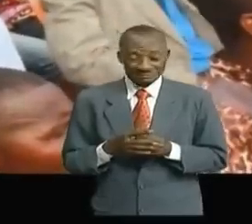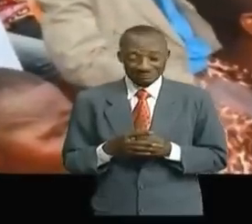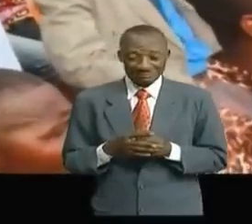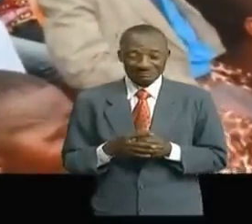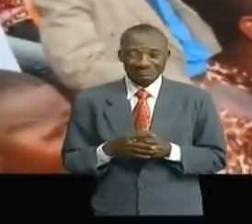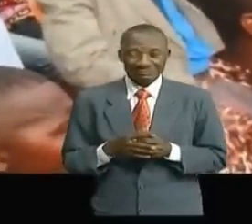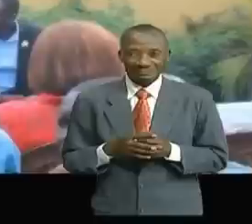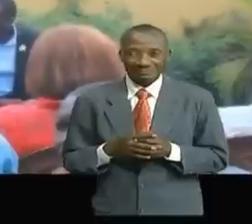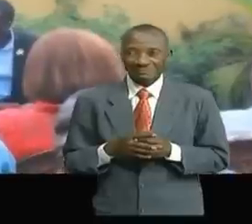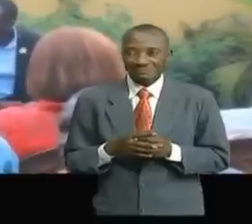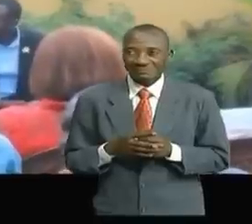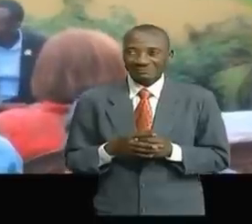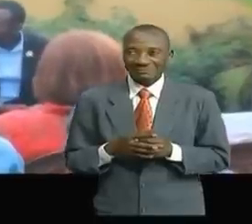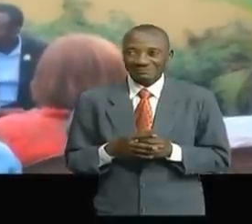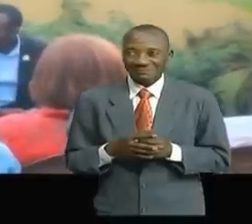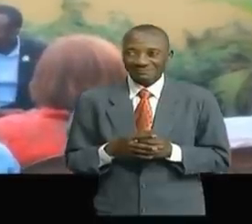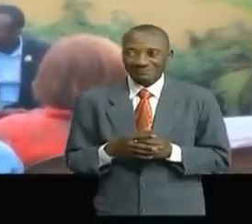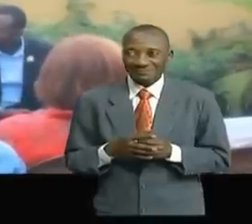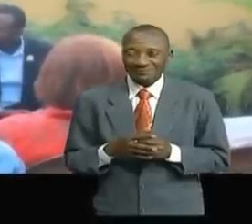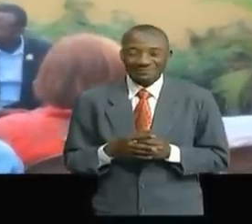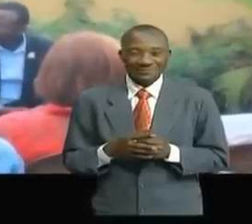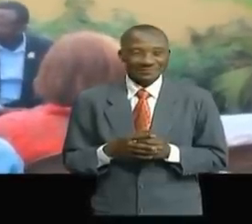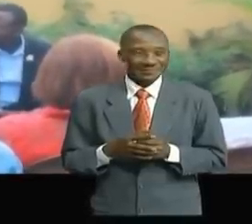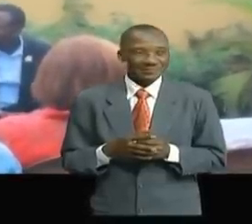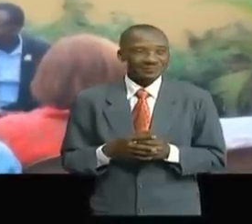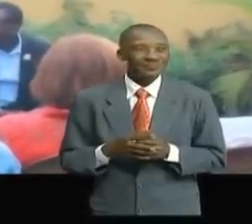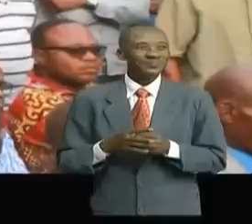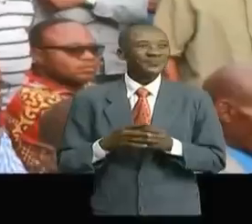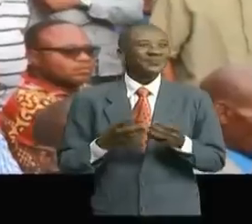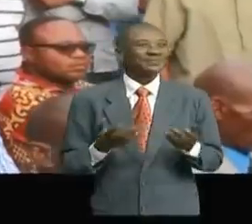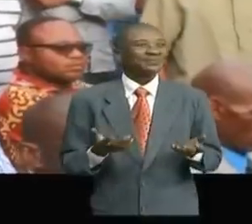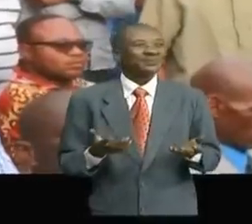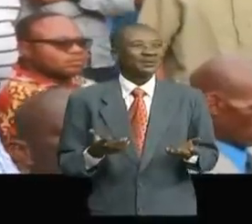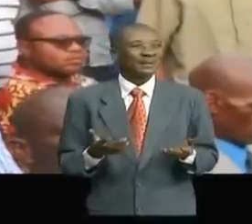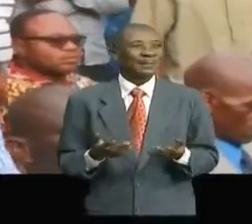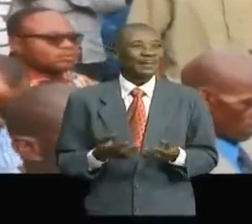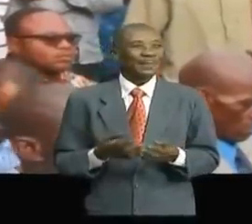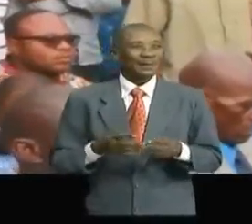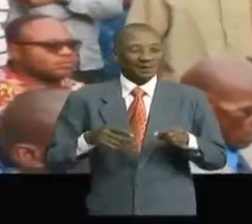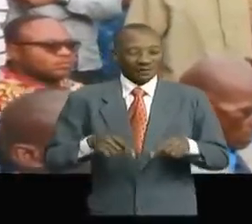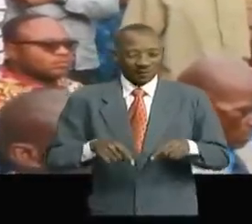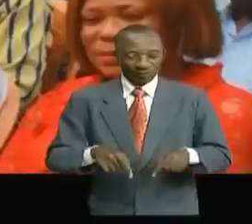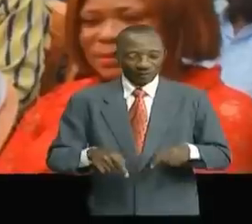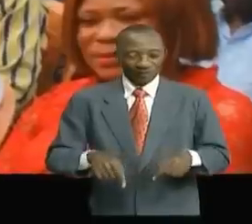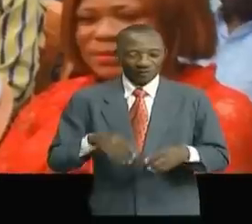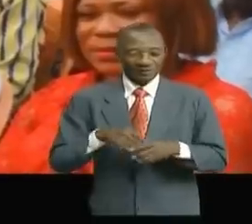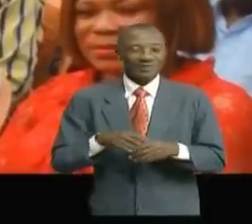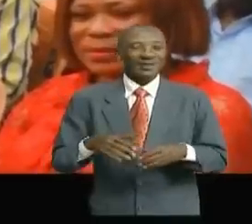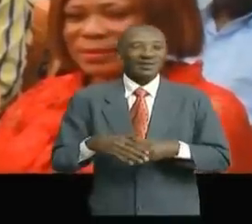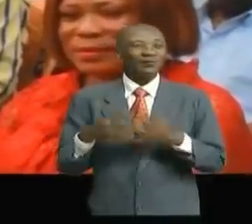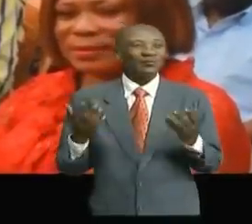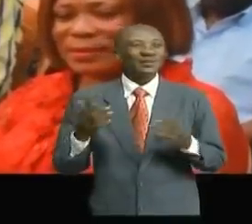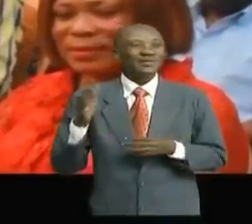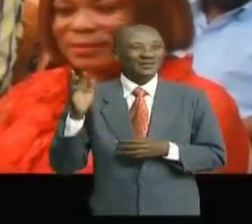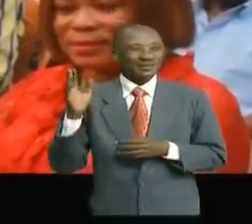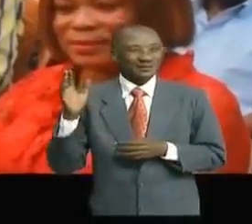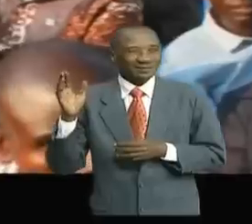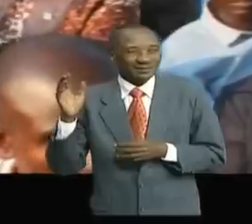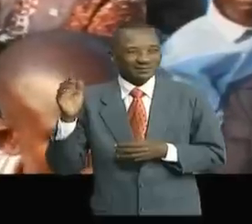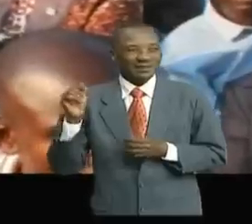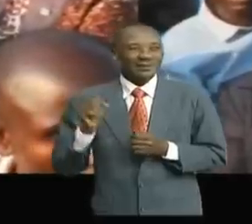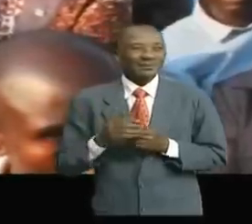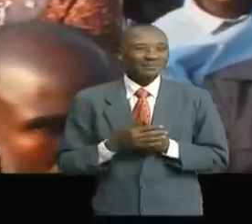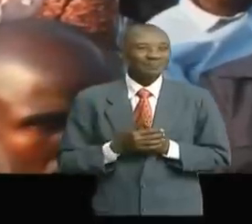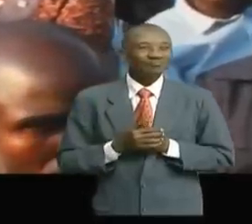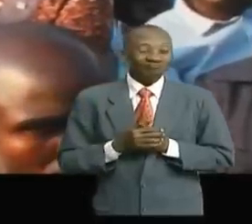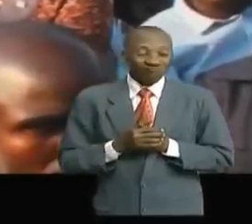les participants à la session extraordinaire de la convention démocratique du parti pour les courageuses résolutions prises pour